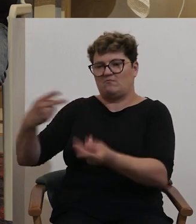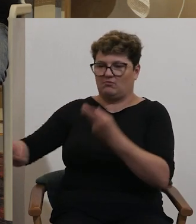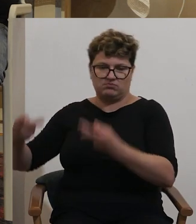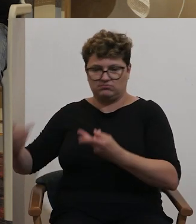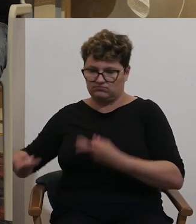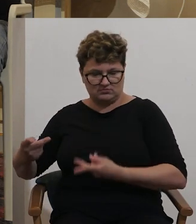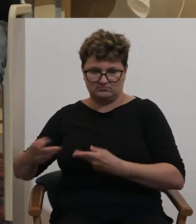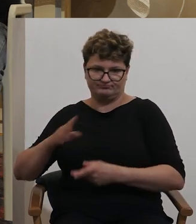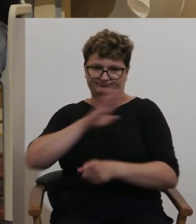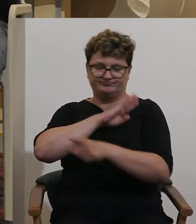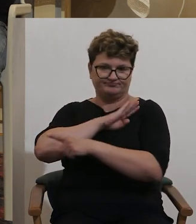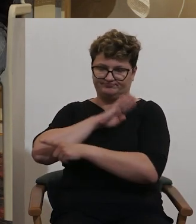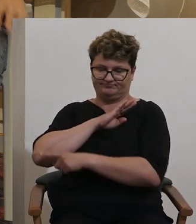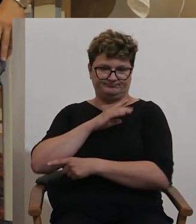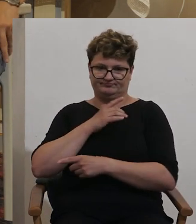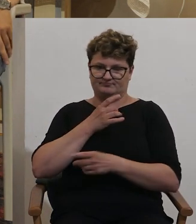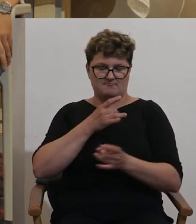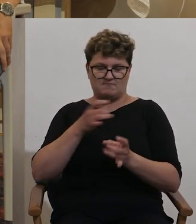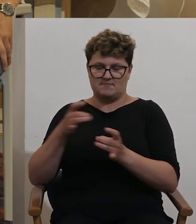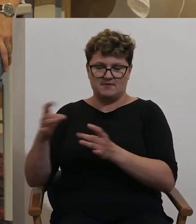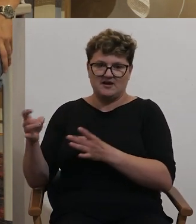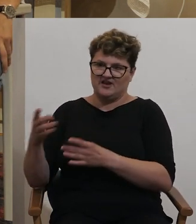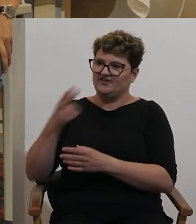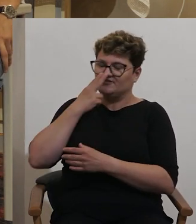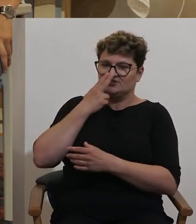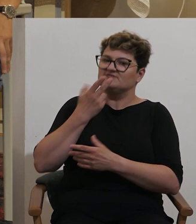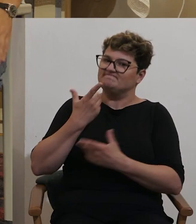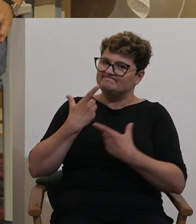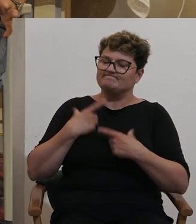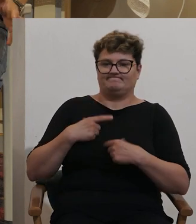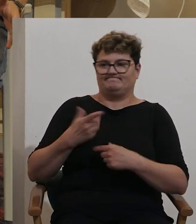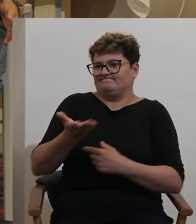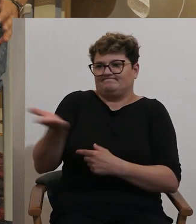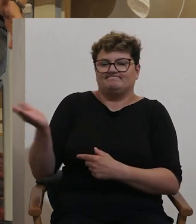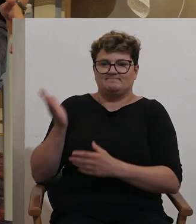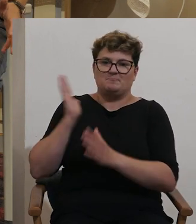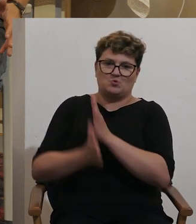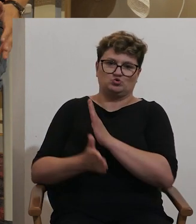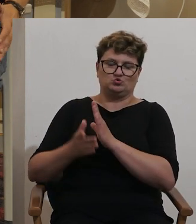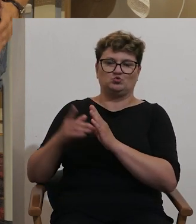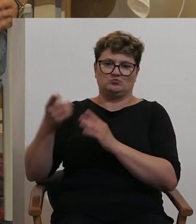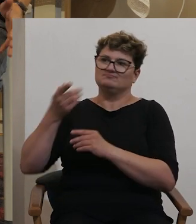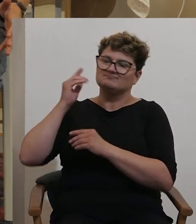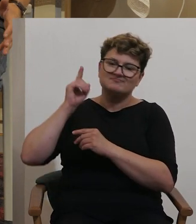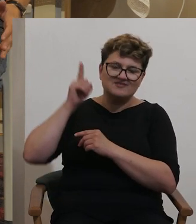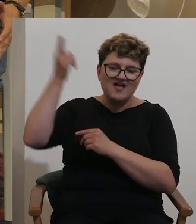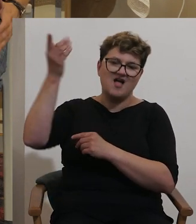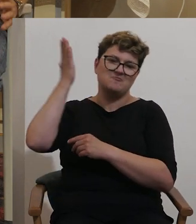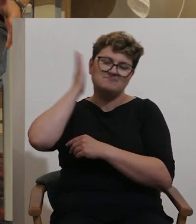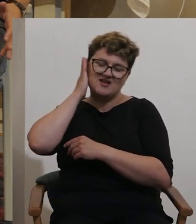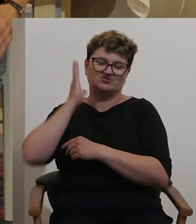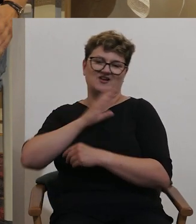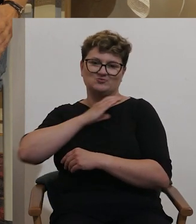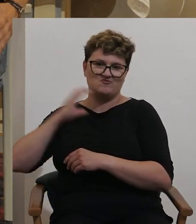drugim. To też pokazało, że ci ludzie, że to byli po prostu kresowi chłopi, którzy często